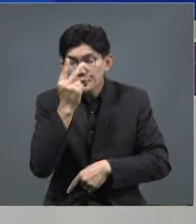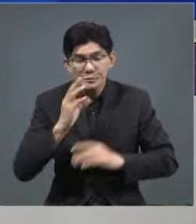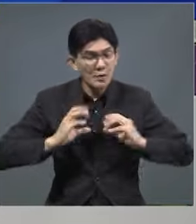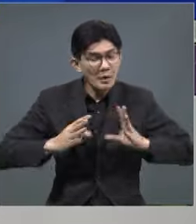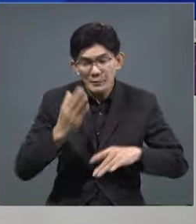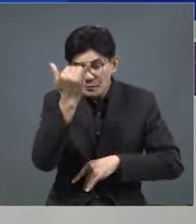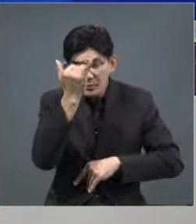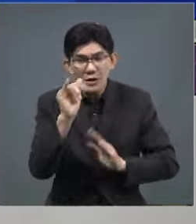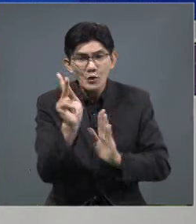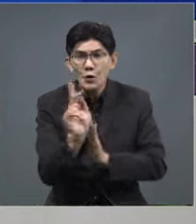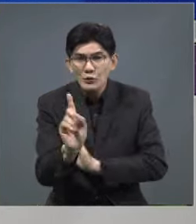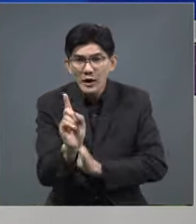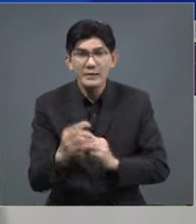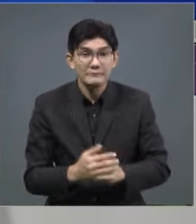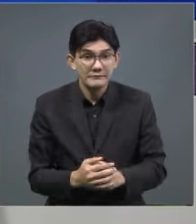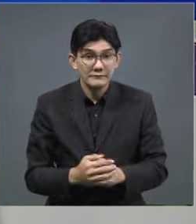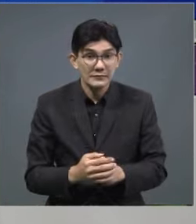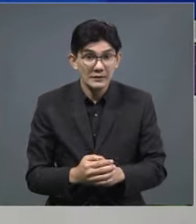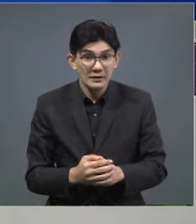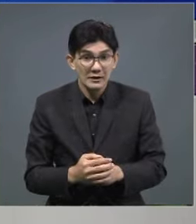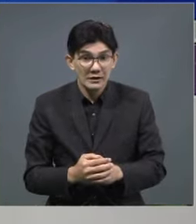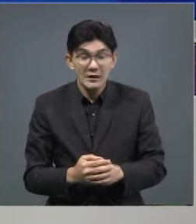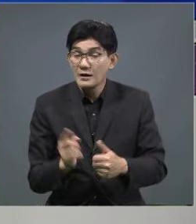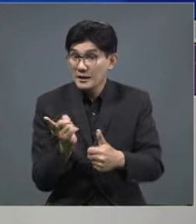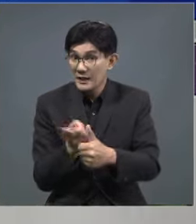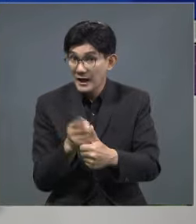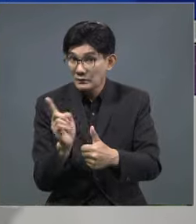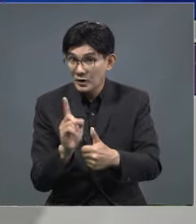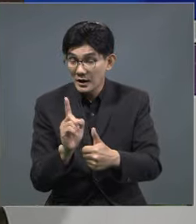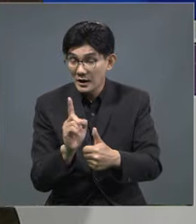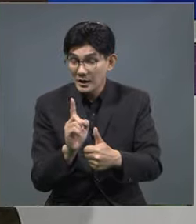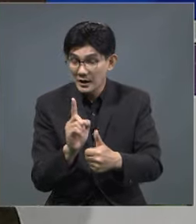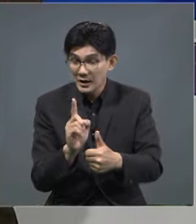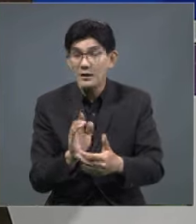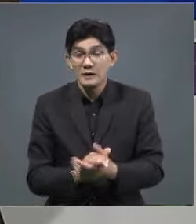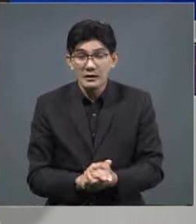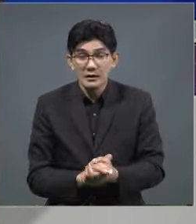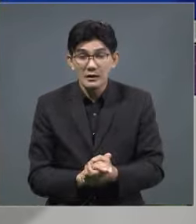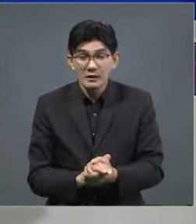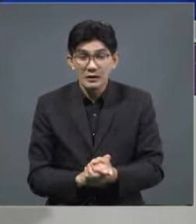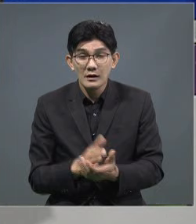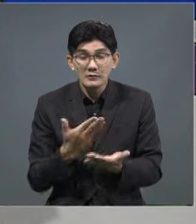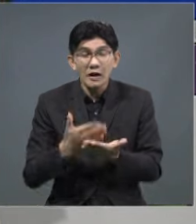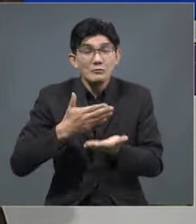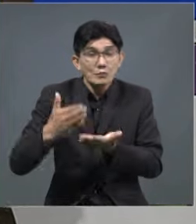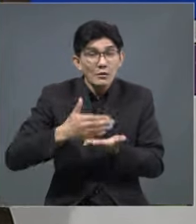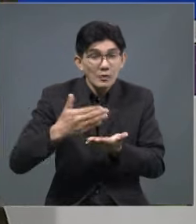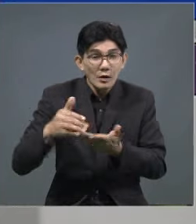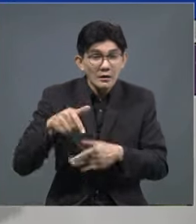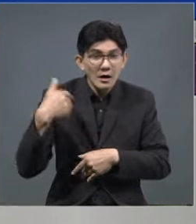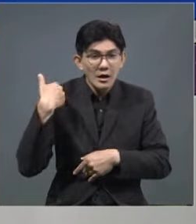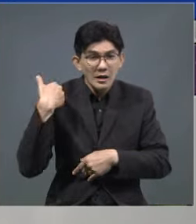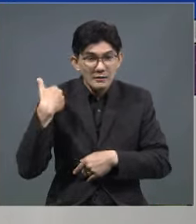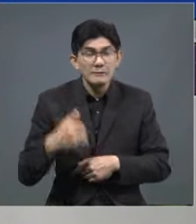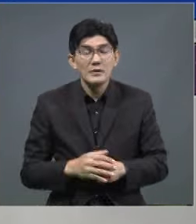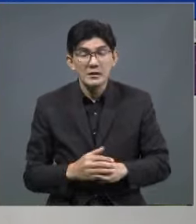ยในเงื่อนไขใดบ้างนะครับเดี๋ยวเริ่มต้นกันที่ประเด็นที่1กันก่อนนะครับตัวนี้คืองวดการชำระหนี้นะครับมีอยู่3